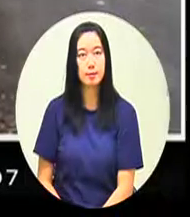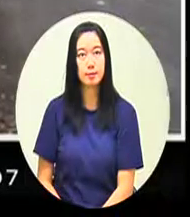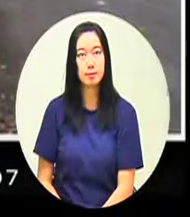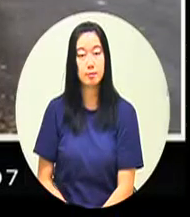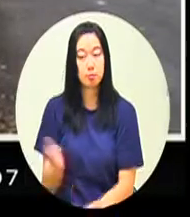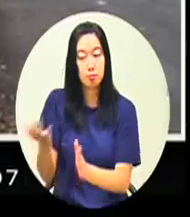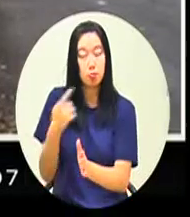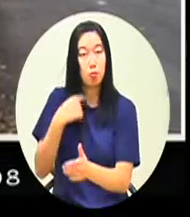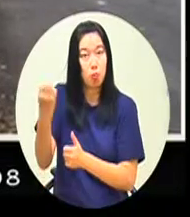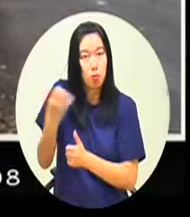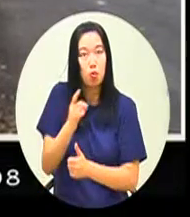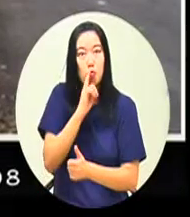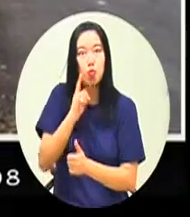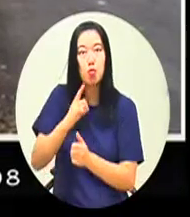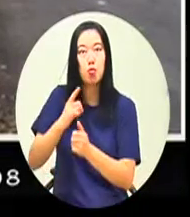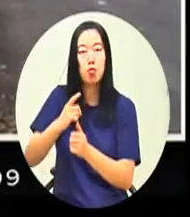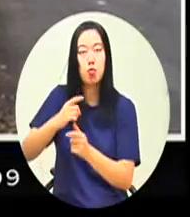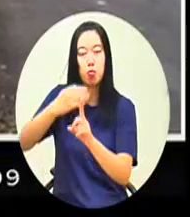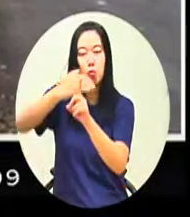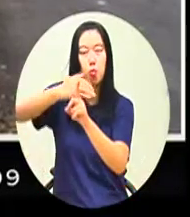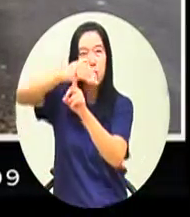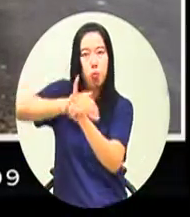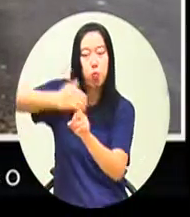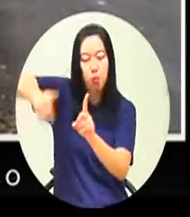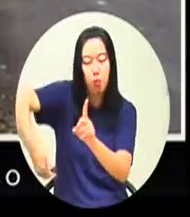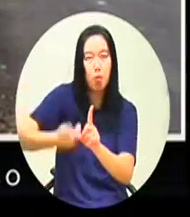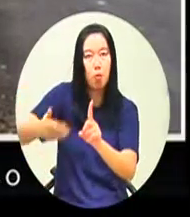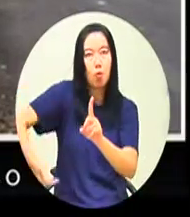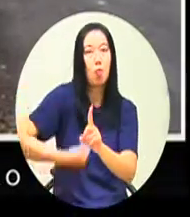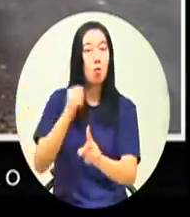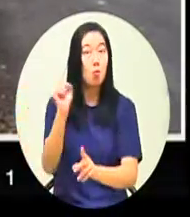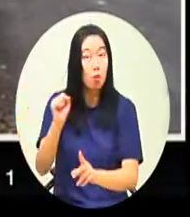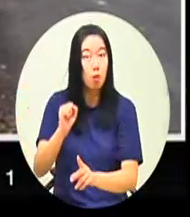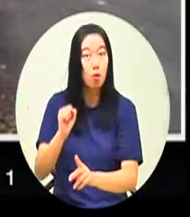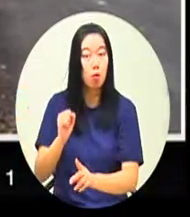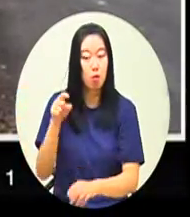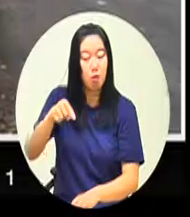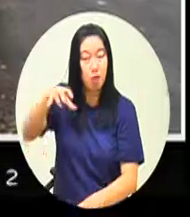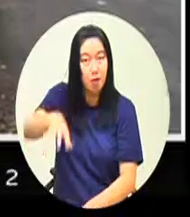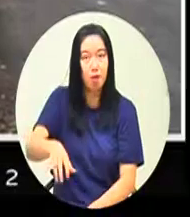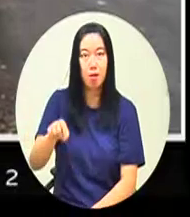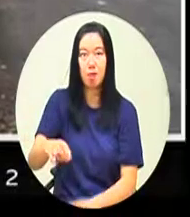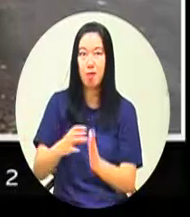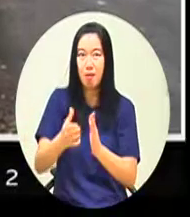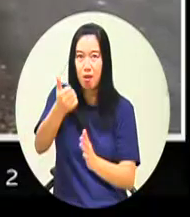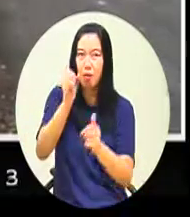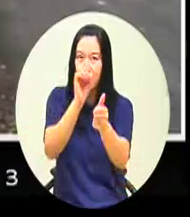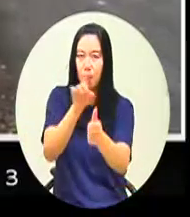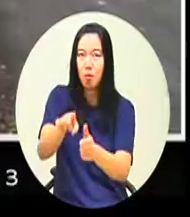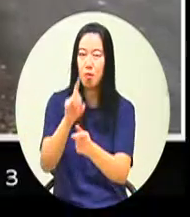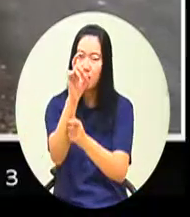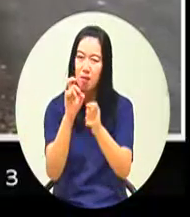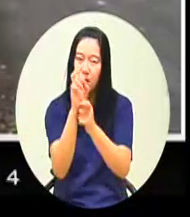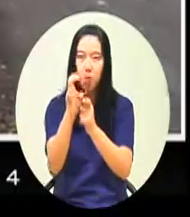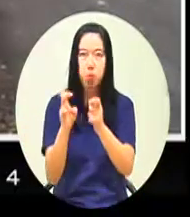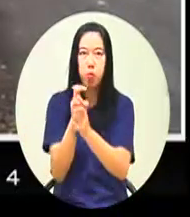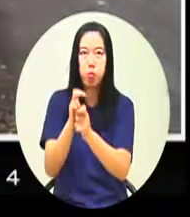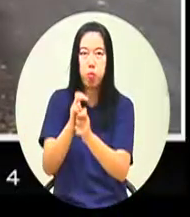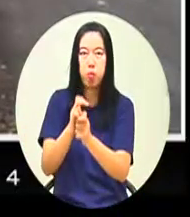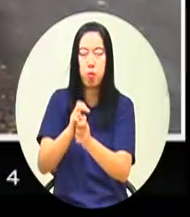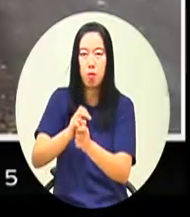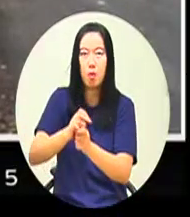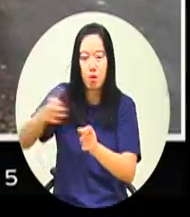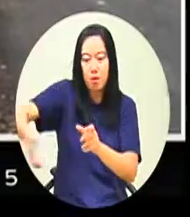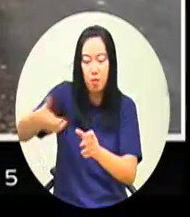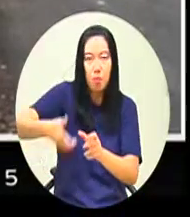讲的不能挖得太深，在这个地方呢，局长已经是将近20年没有清了，20年没有